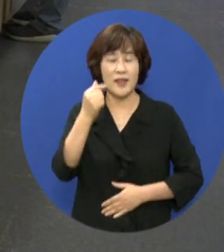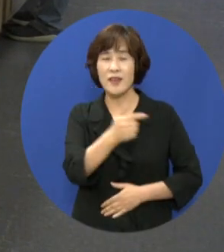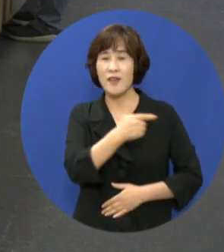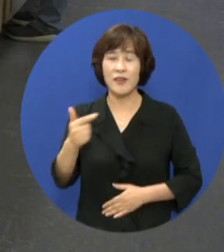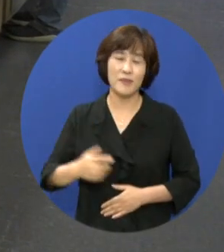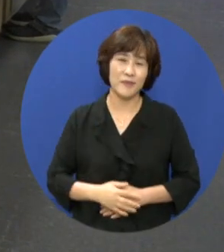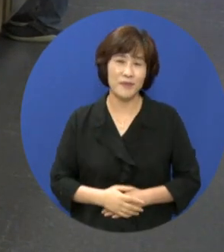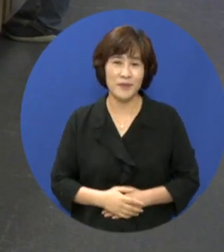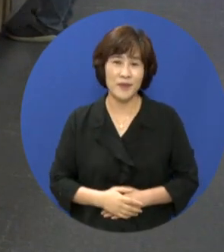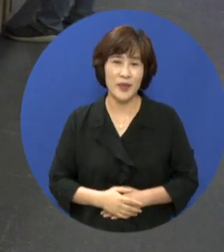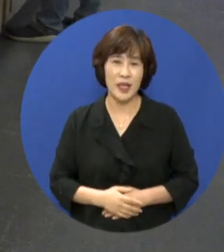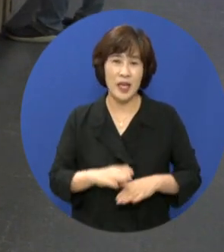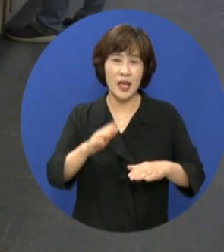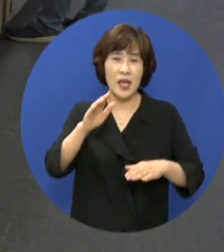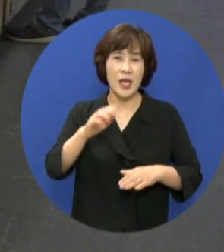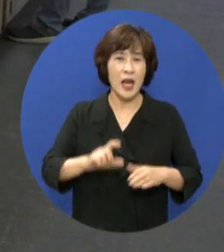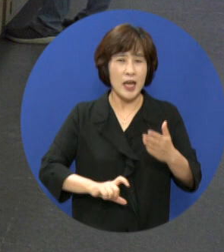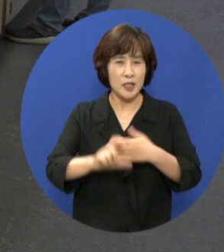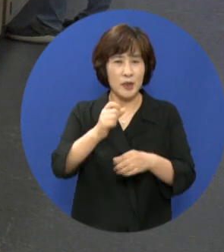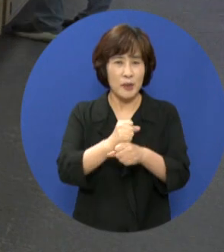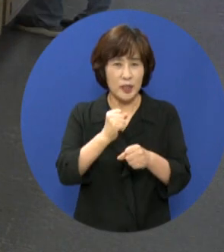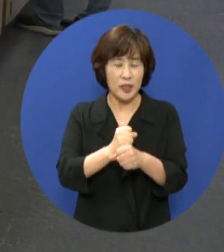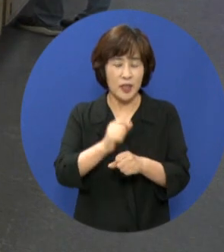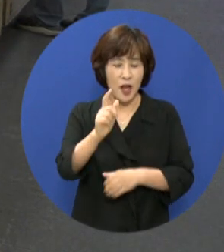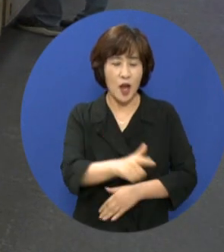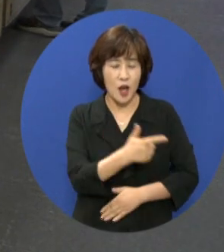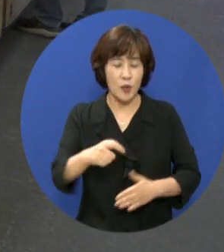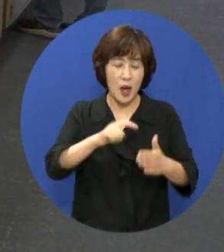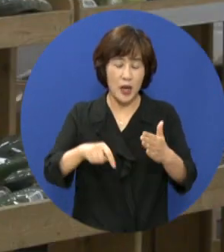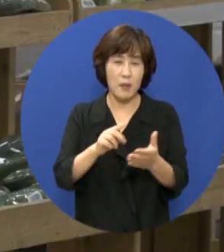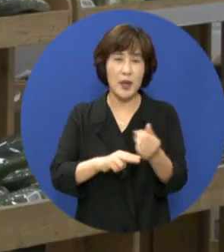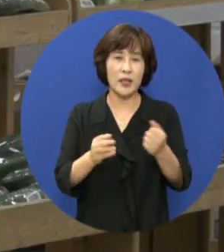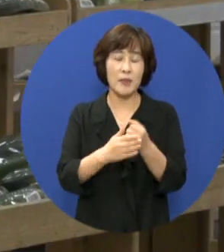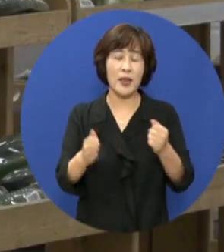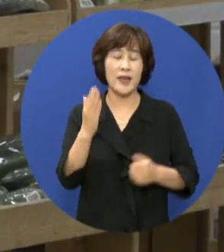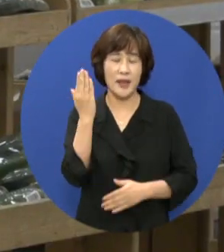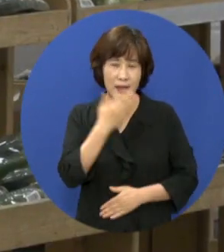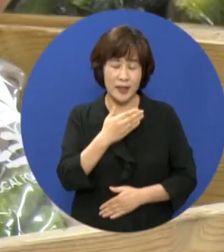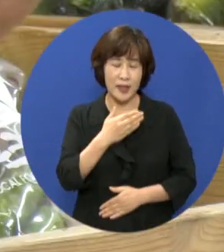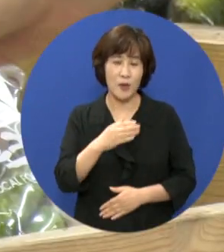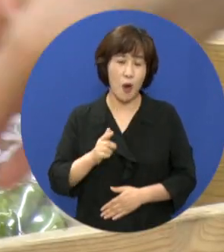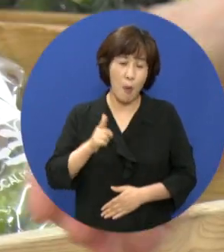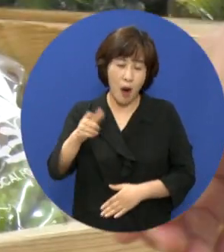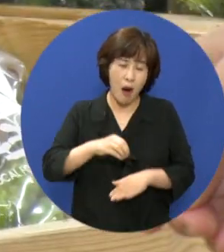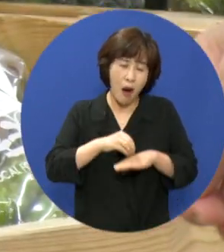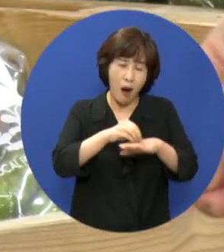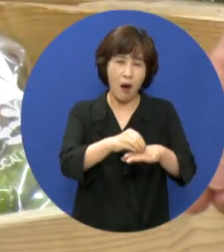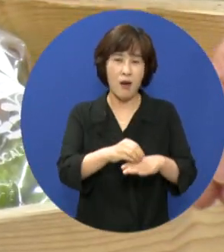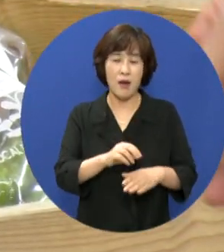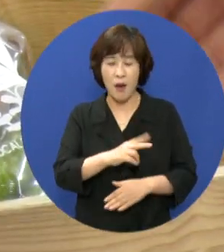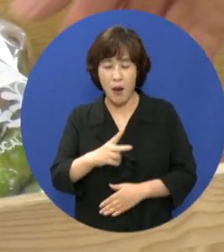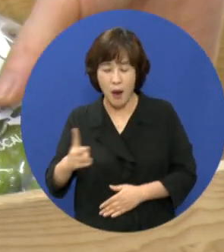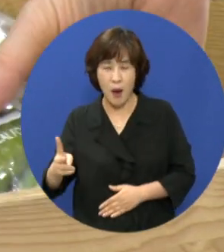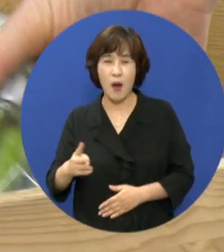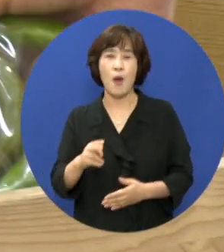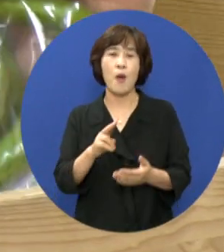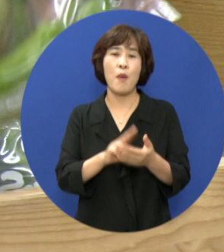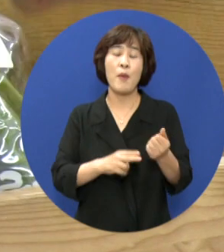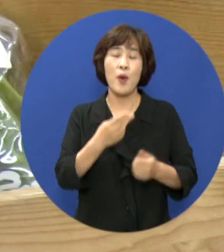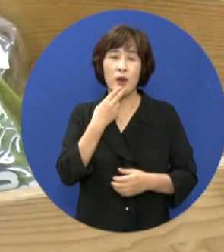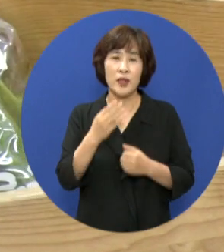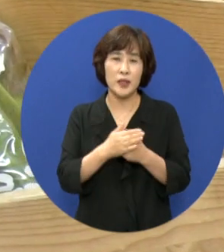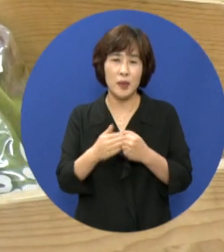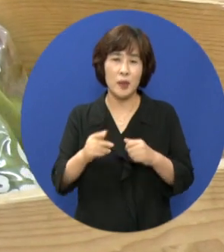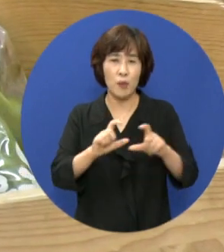로컬푸드 직매장 은 당해 생산의 당해 판매하기 때문에 스 선도가 높고 장거리 수송 과 다단계의 유통을 거치지 않아